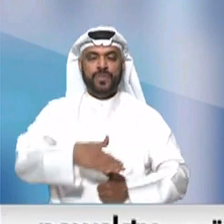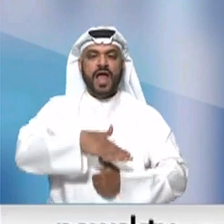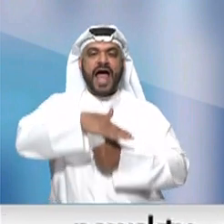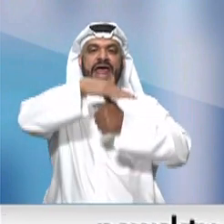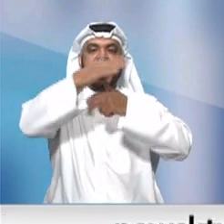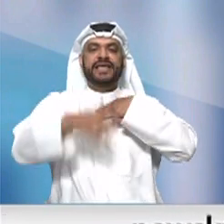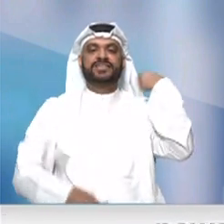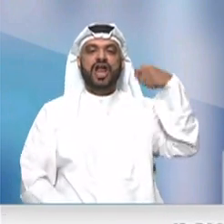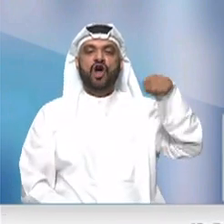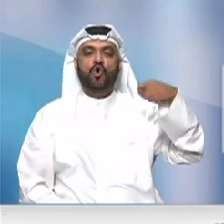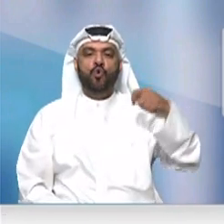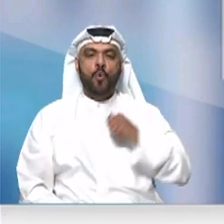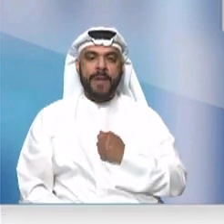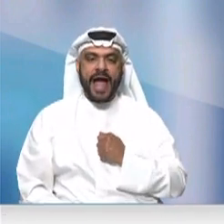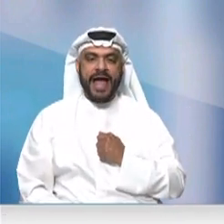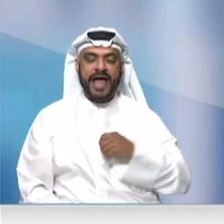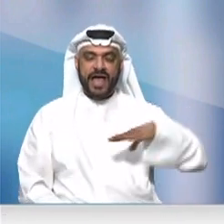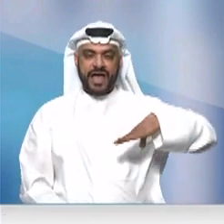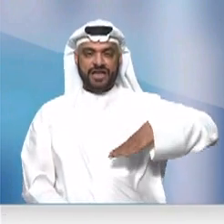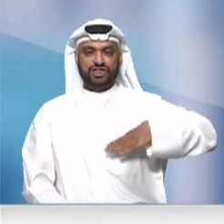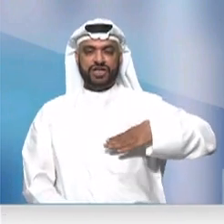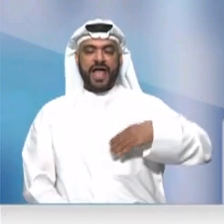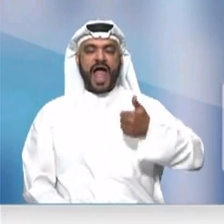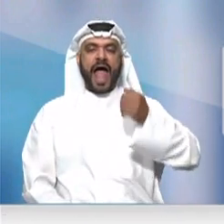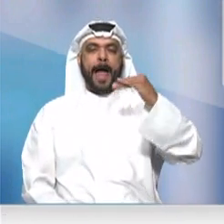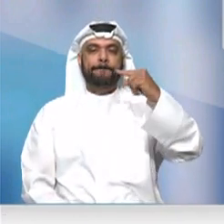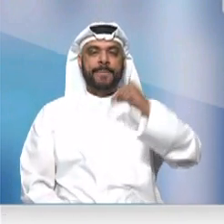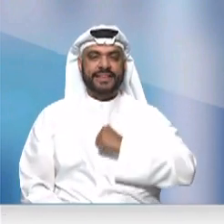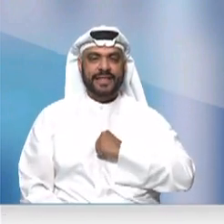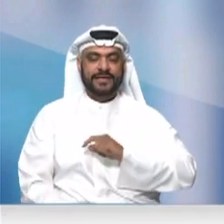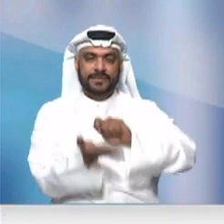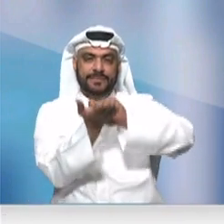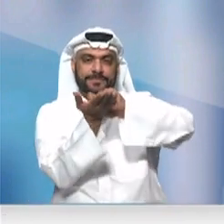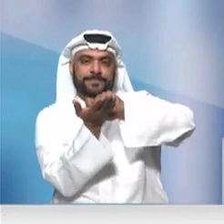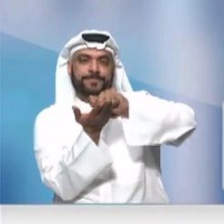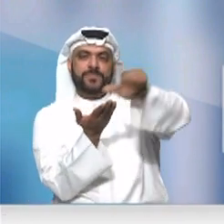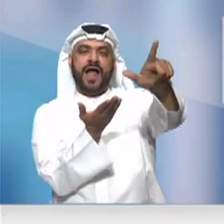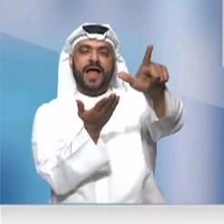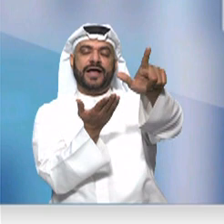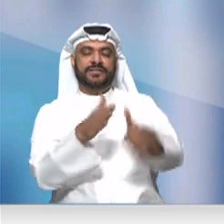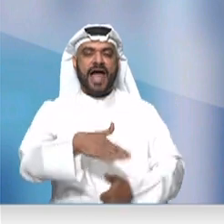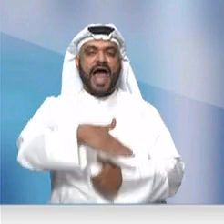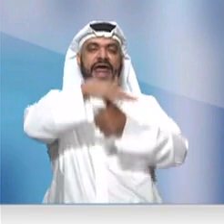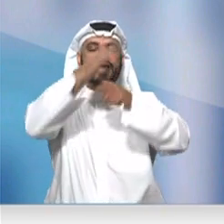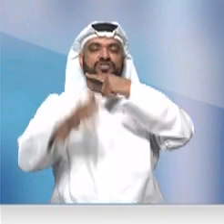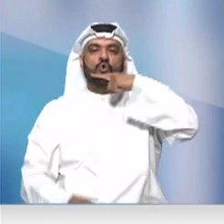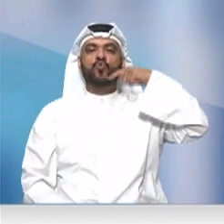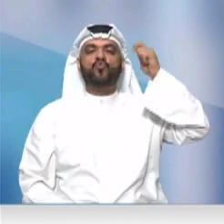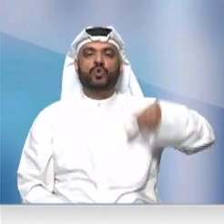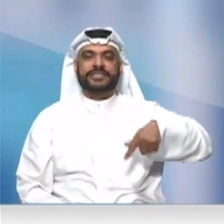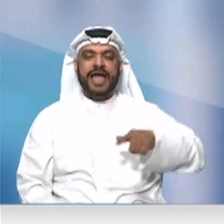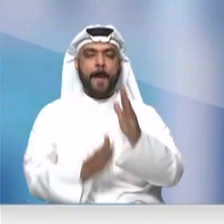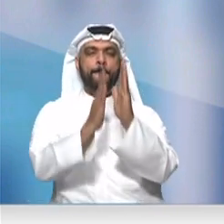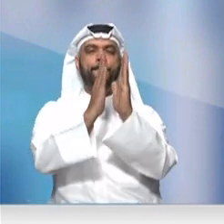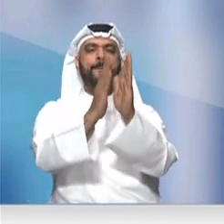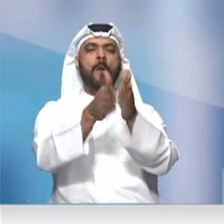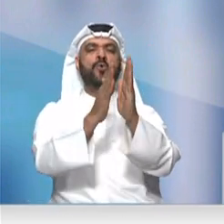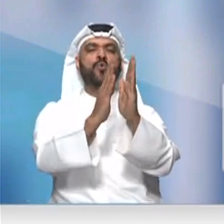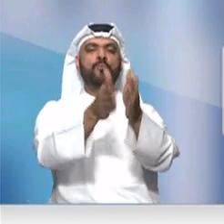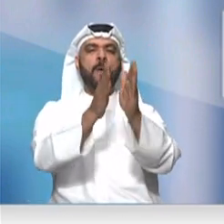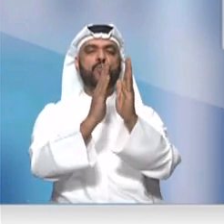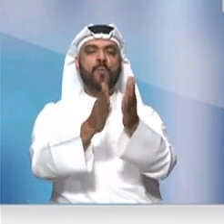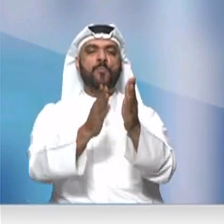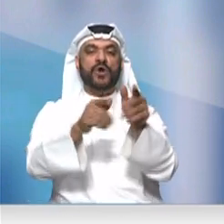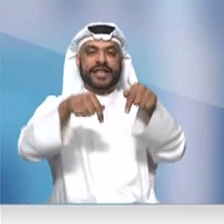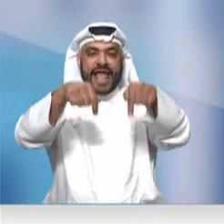كما بعث سمو الشيخ أحمد عبد الله الأحمد الصباح رئيس مجلس الوزراء حفظه الله ببرقية تهنئة إلى فخامة